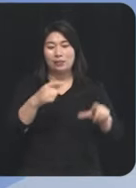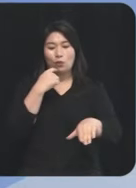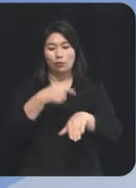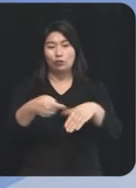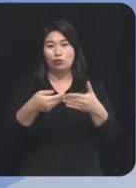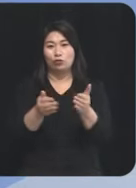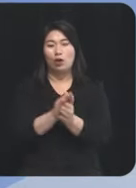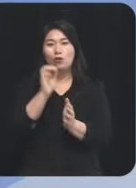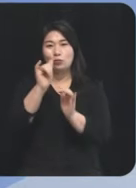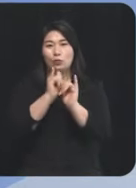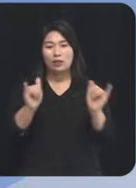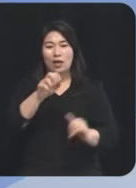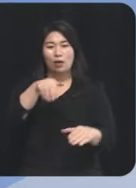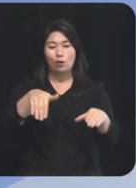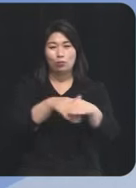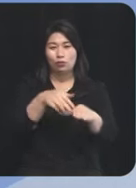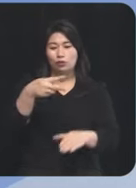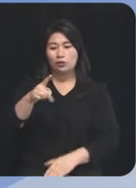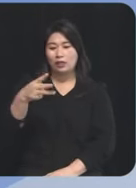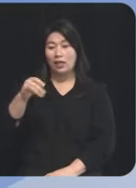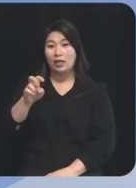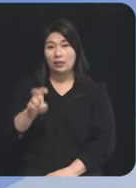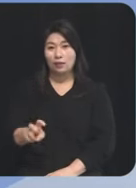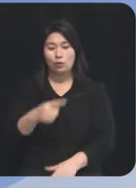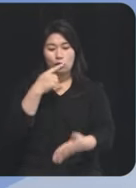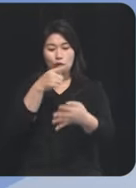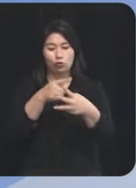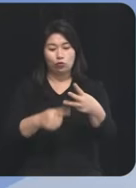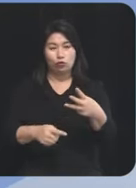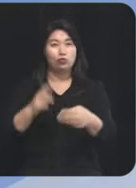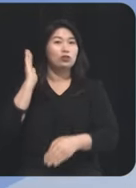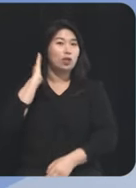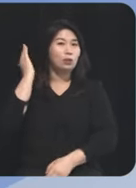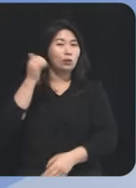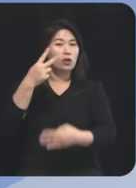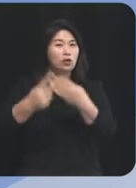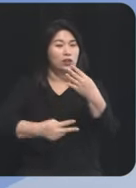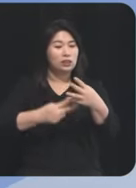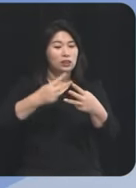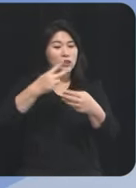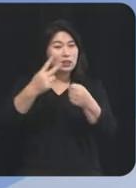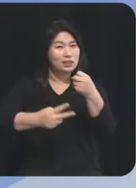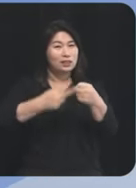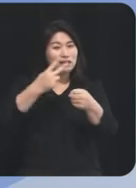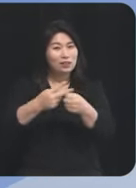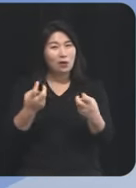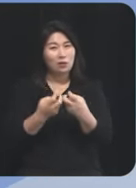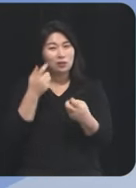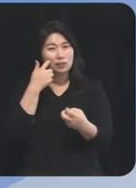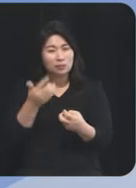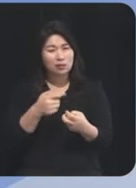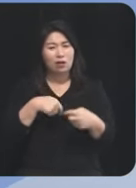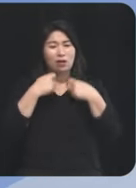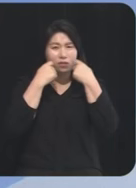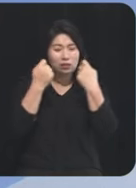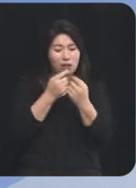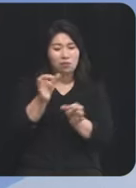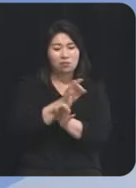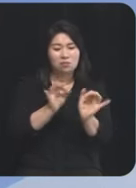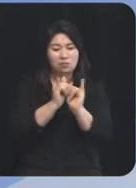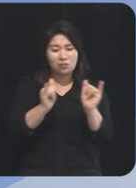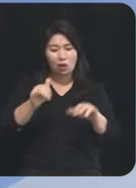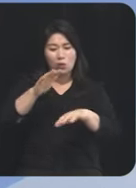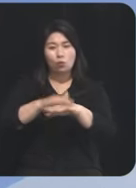예비후보 문대림입니다. 도민 여러분, 윤석열 정부 2년 어떻습니까? 소상공인, 자영업자,